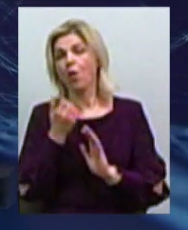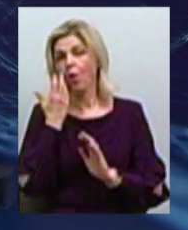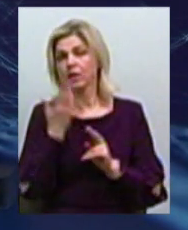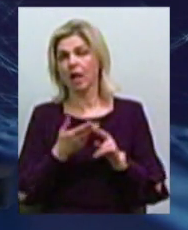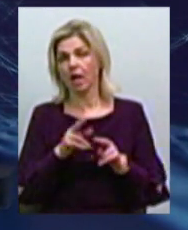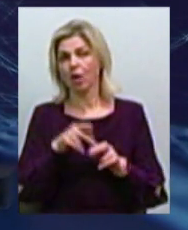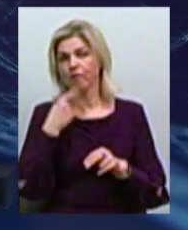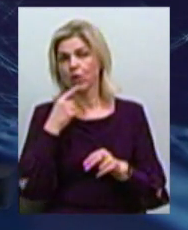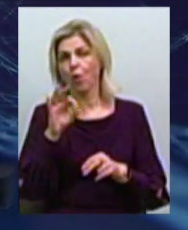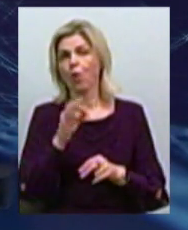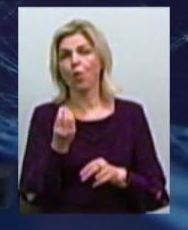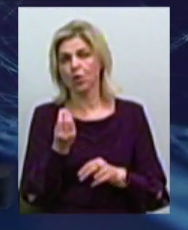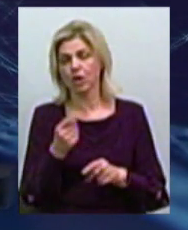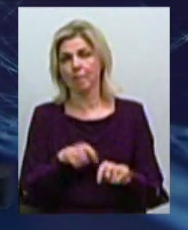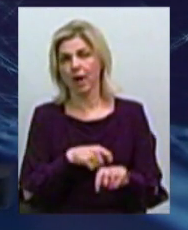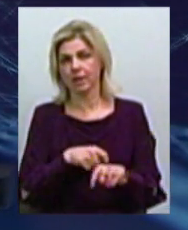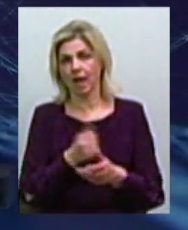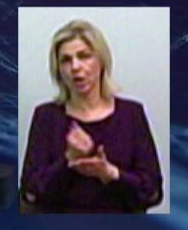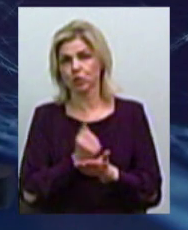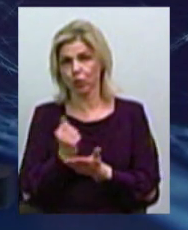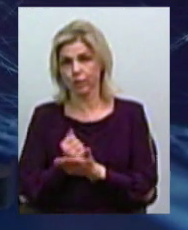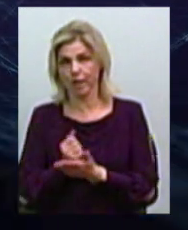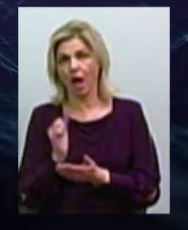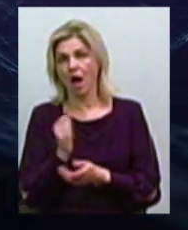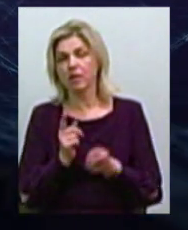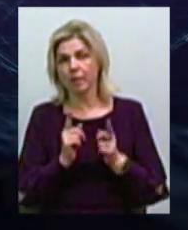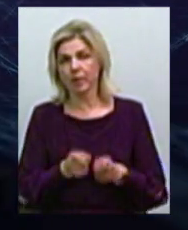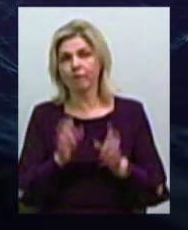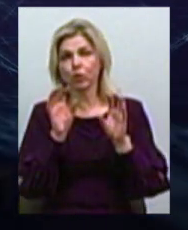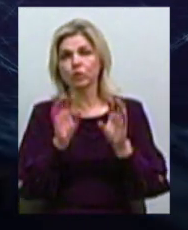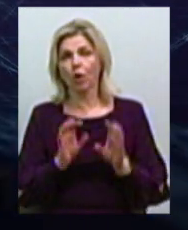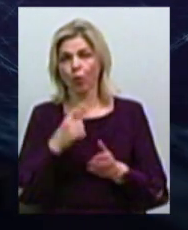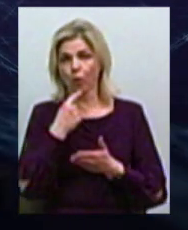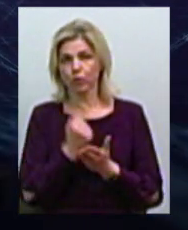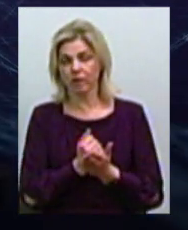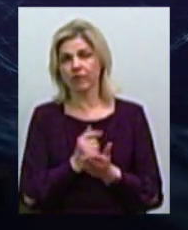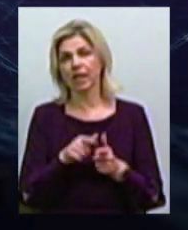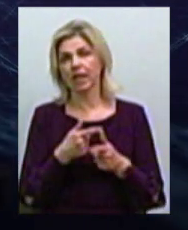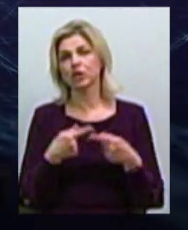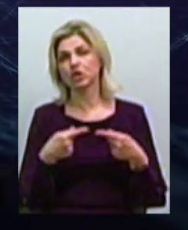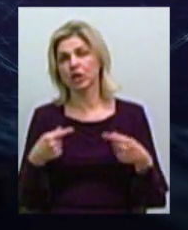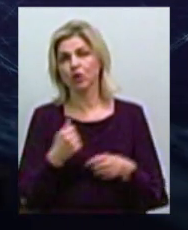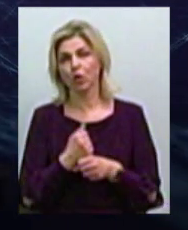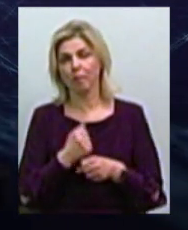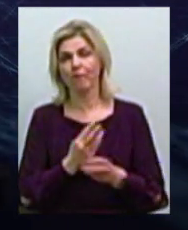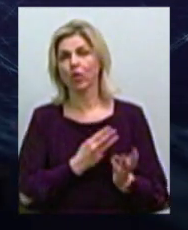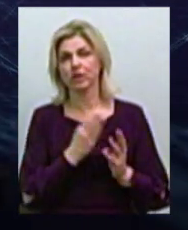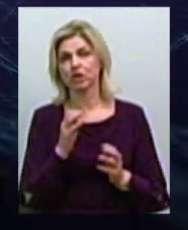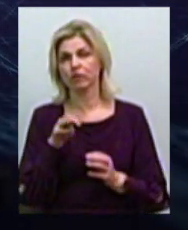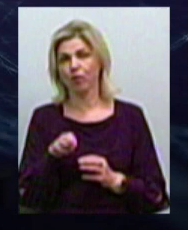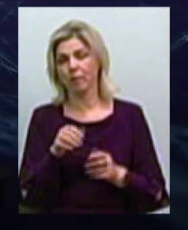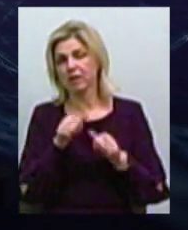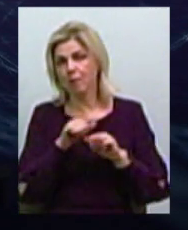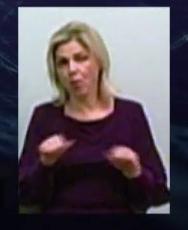йде про кошти, якісь матеріальні ресурси. А насправді узаконювати чи ще щось інше робити з волонтерством не можна. Ну не